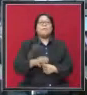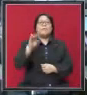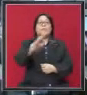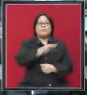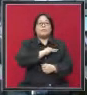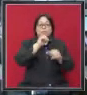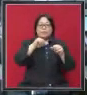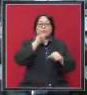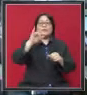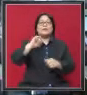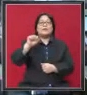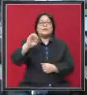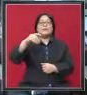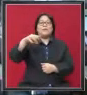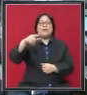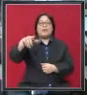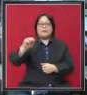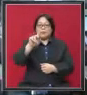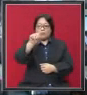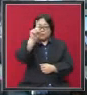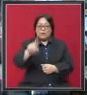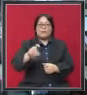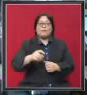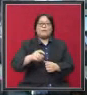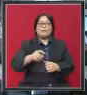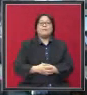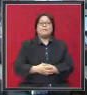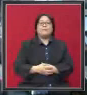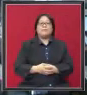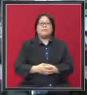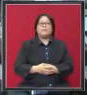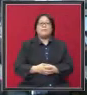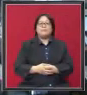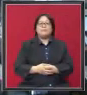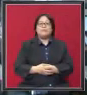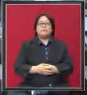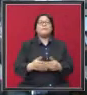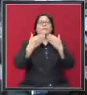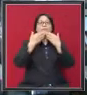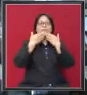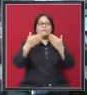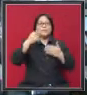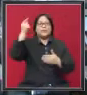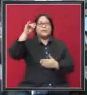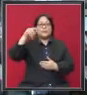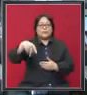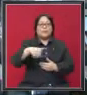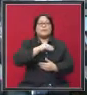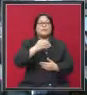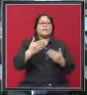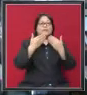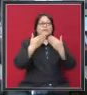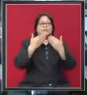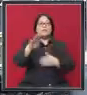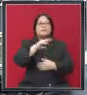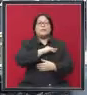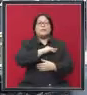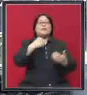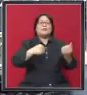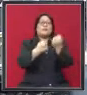Yang Berhormat Menteri, Simparanggam, satu soalan saja. Okey. Terima kasih Tuan Dipertua dan Yang Berhormat